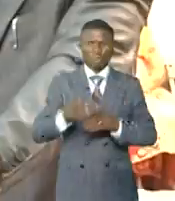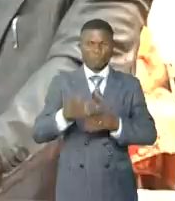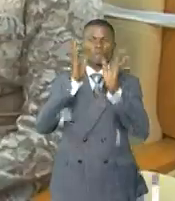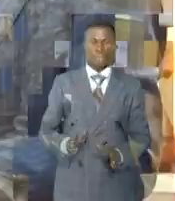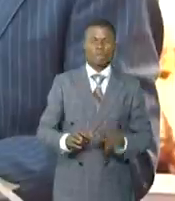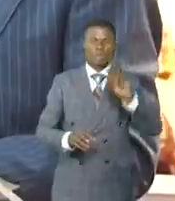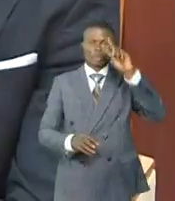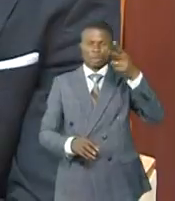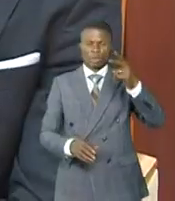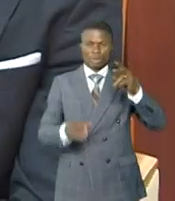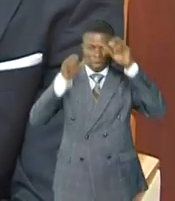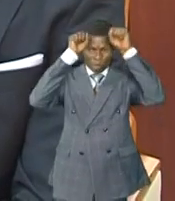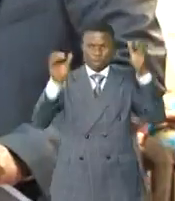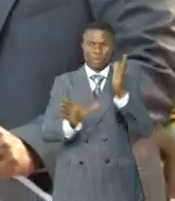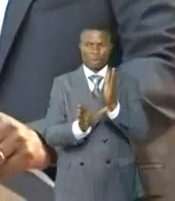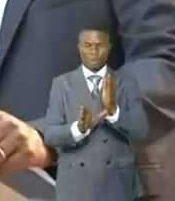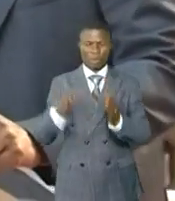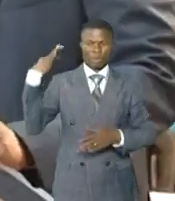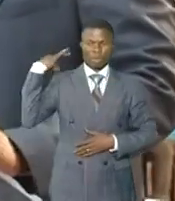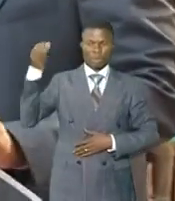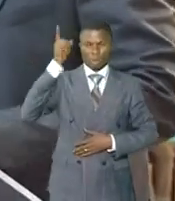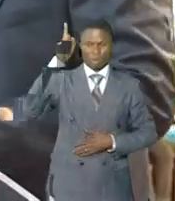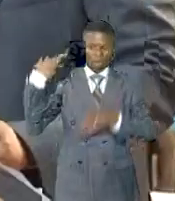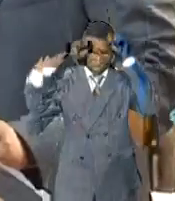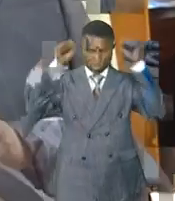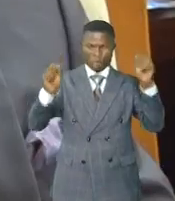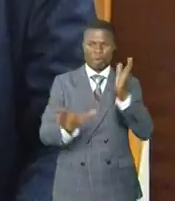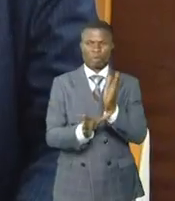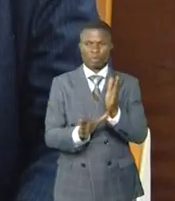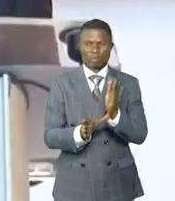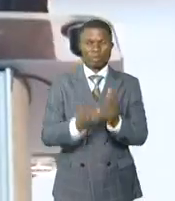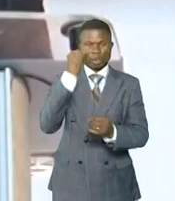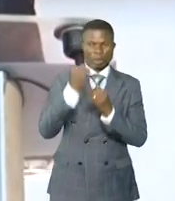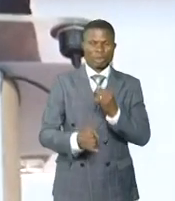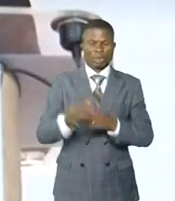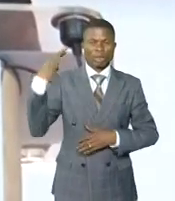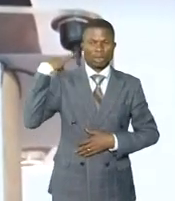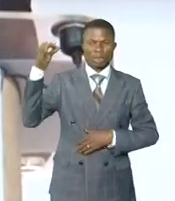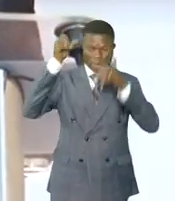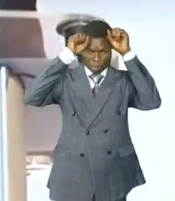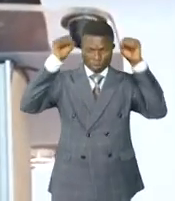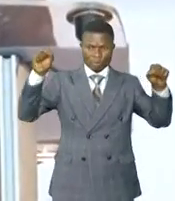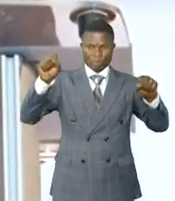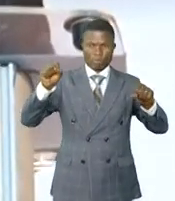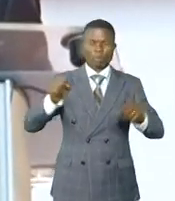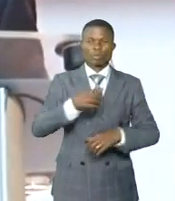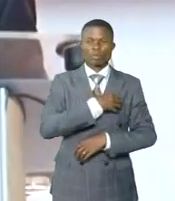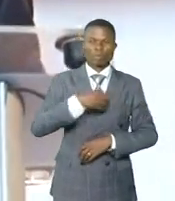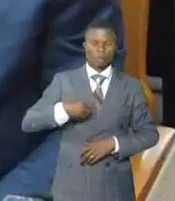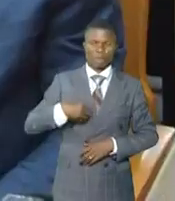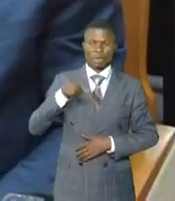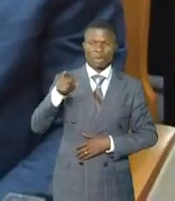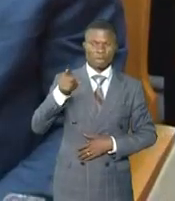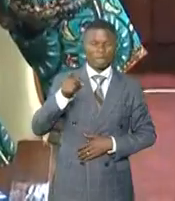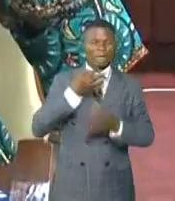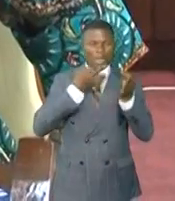Deuxième vice-président du candidat premier vice-président et pour boucler le candidat président Christophe Mbosoko Diapoanga s'est